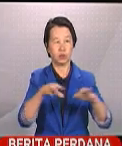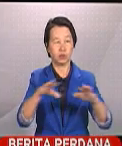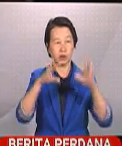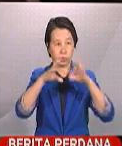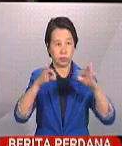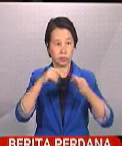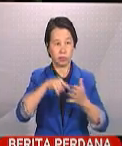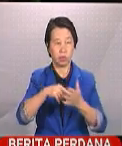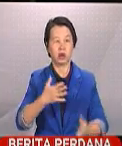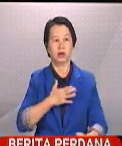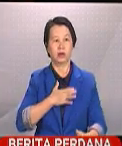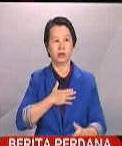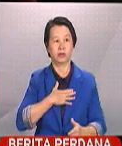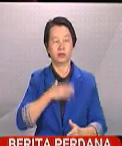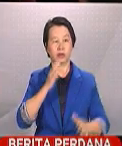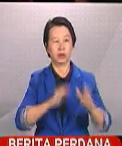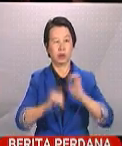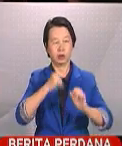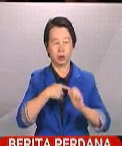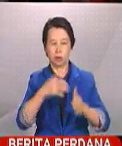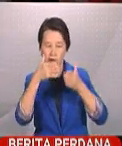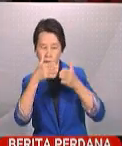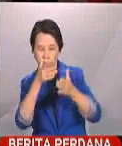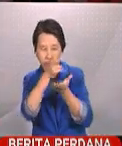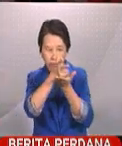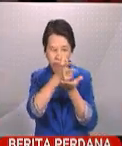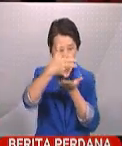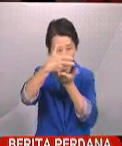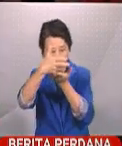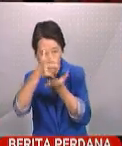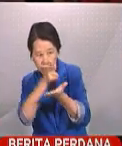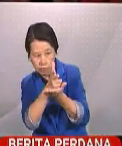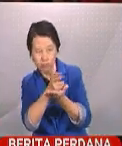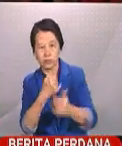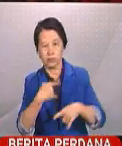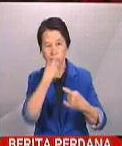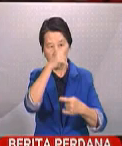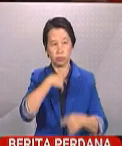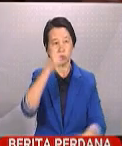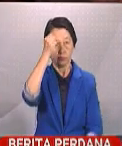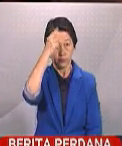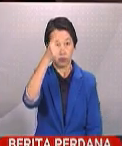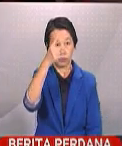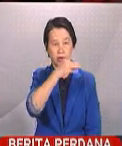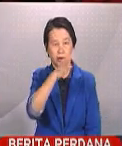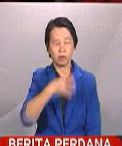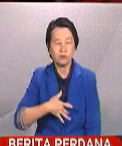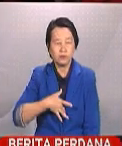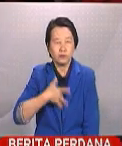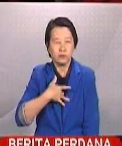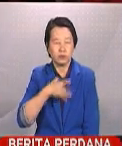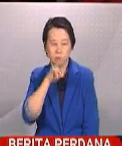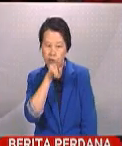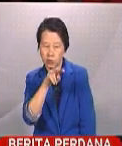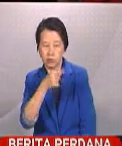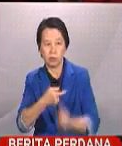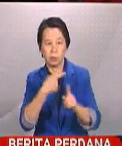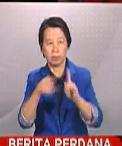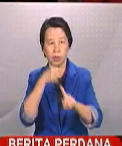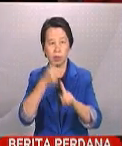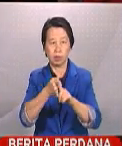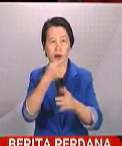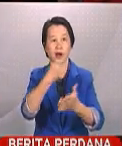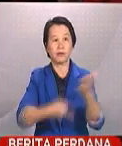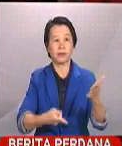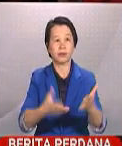punya cabaran, saya punya angle, saya punya di situ untuk faham look and feel daripada pengarah apa.